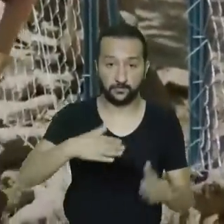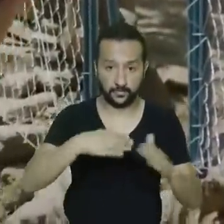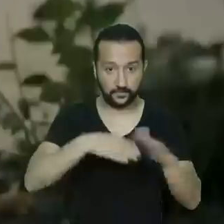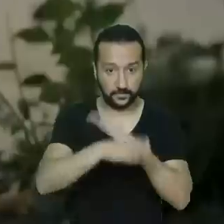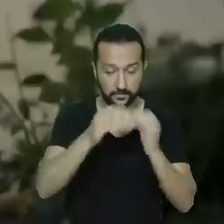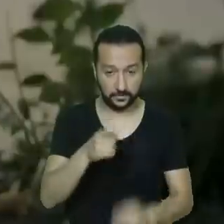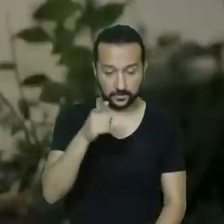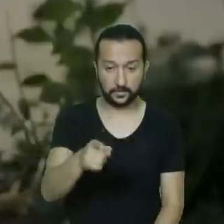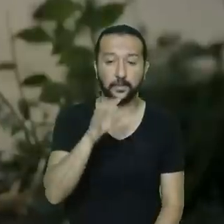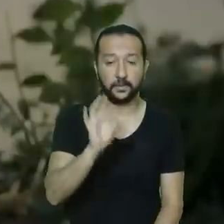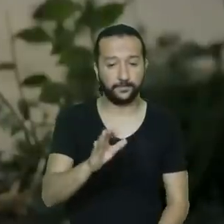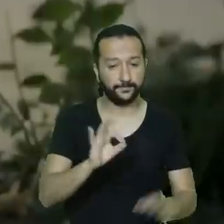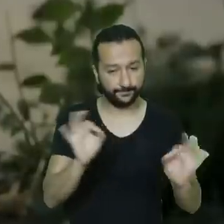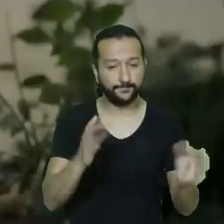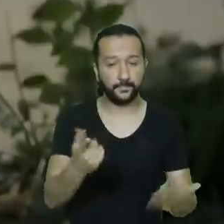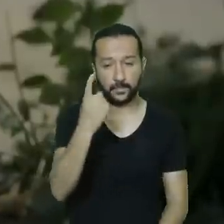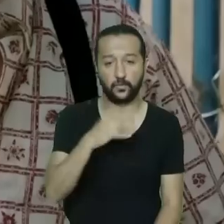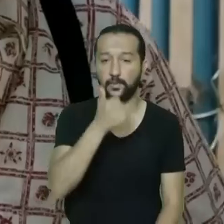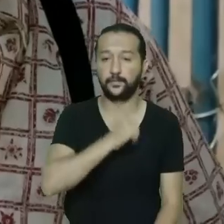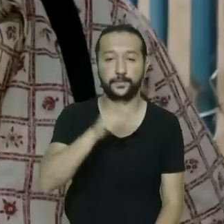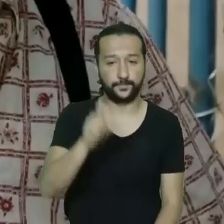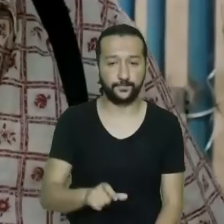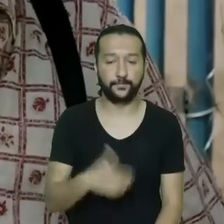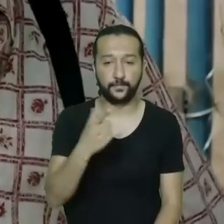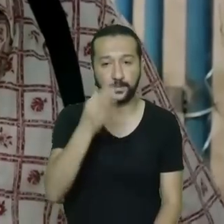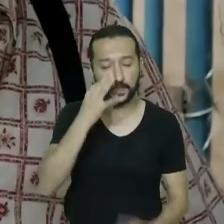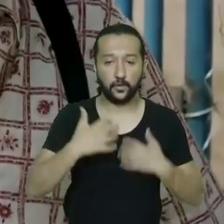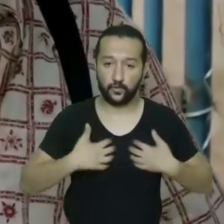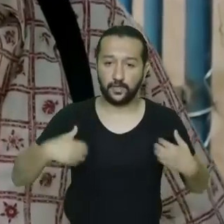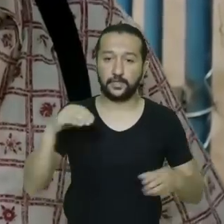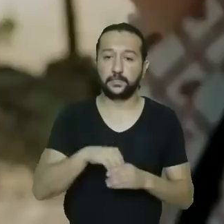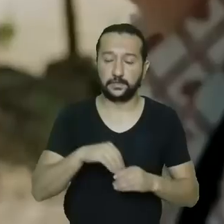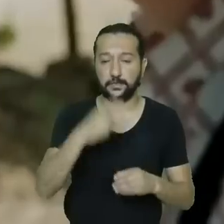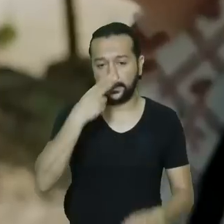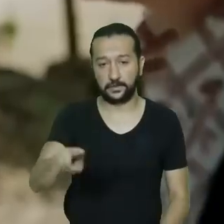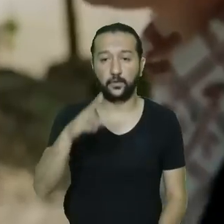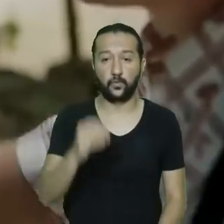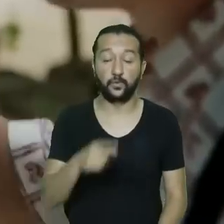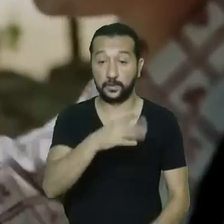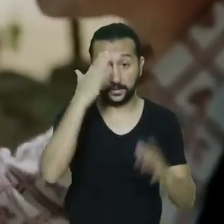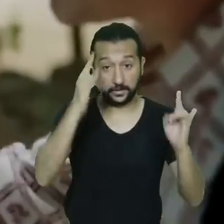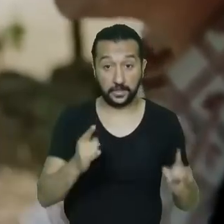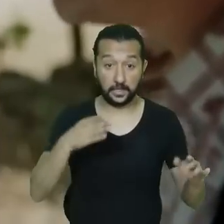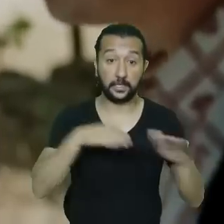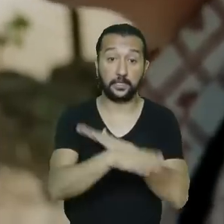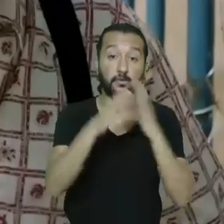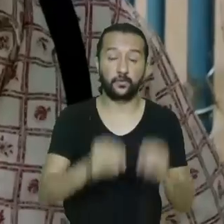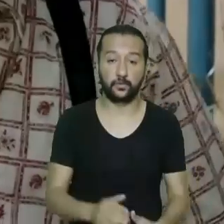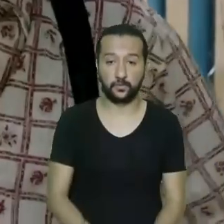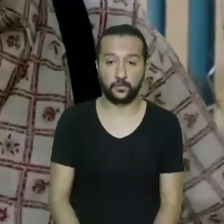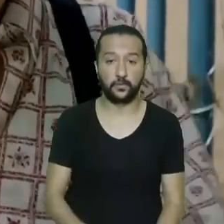evimde dandılar. Ya sorma Kamil abi. Can güvenliğimizi içe saydılar. Yatak odamıza kadar